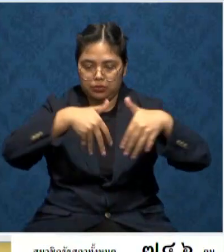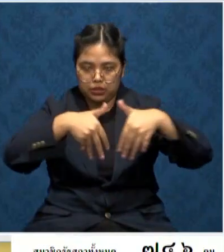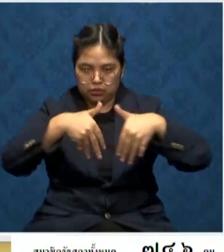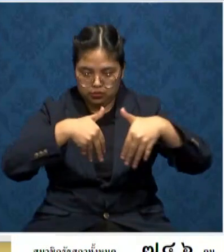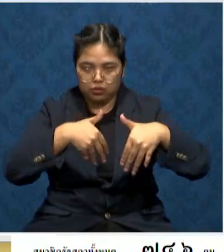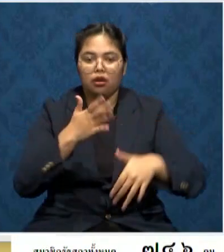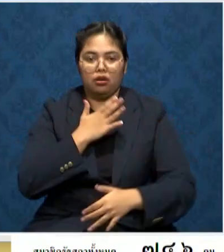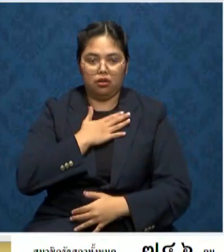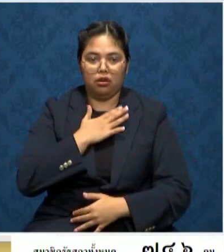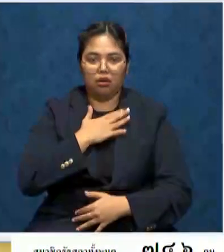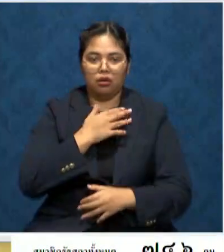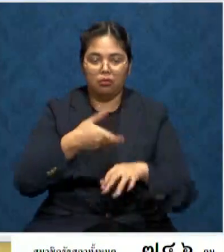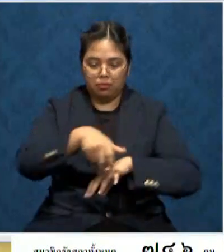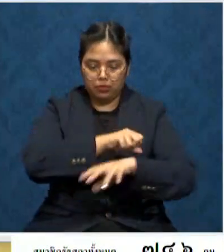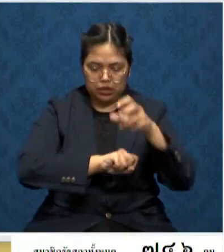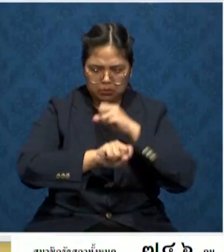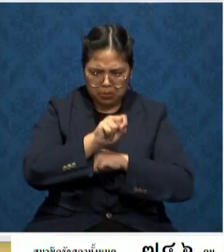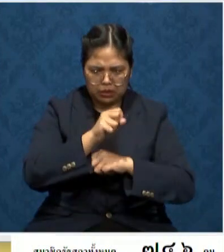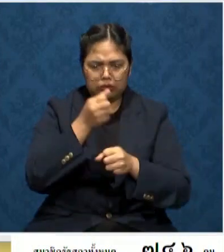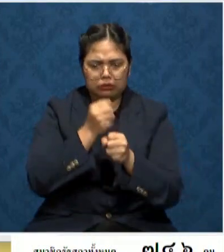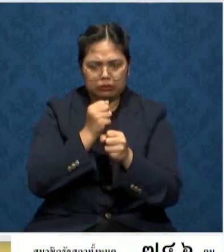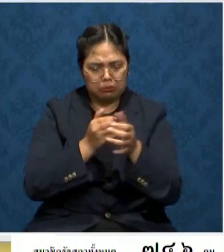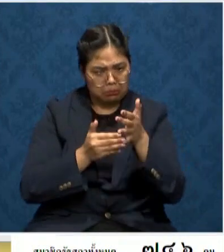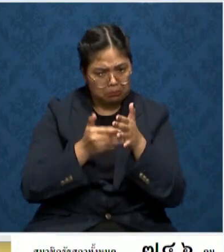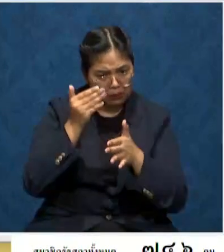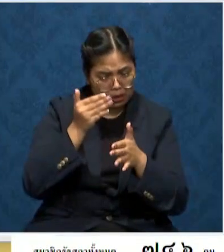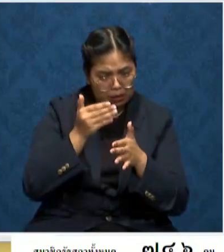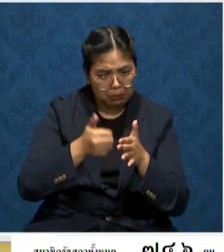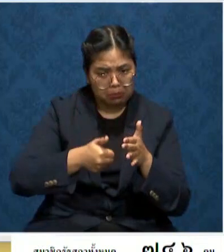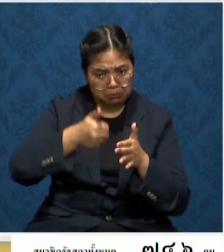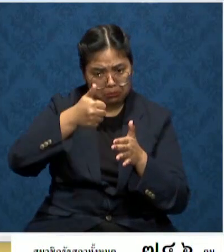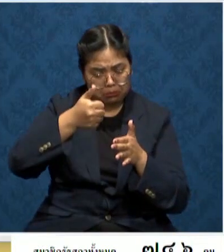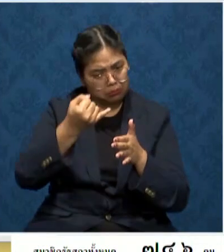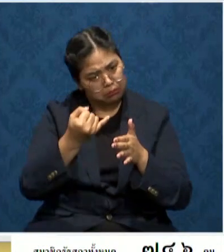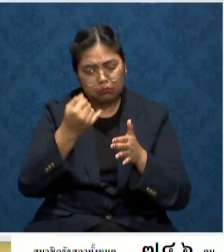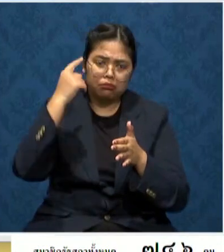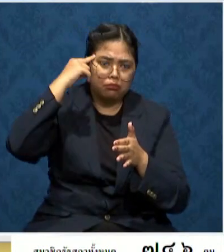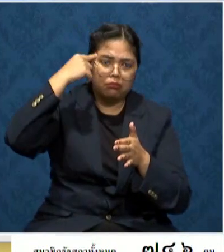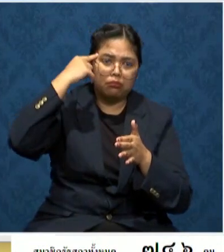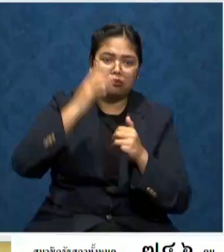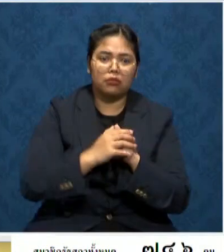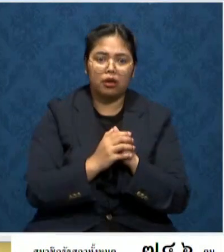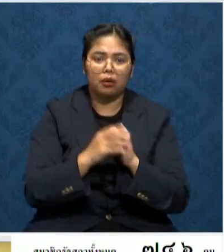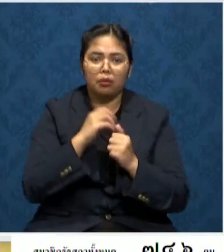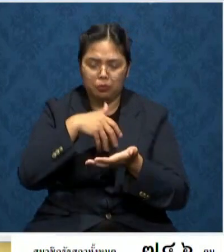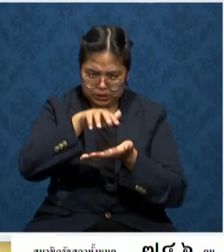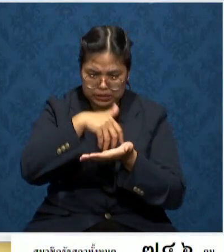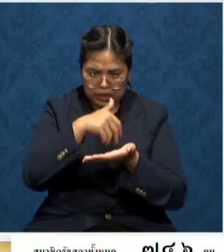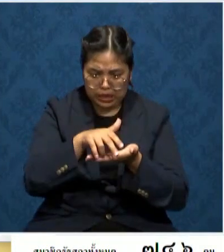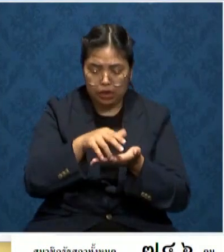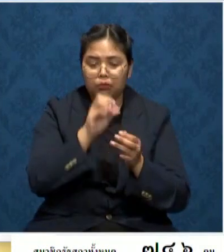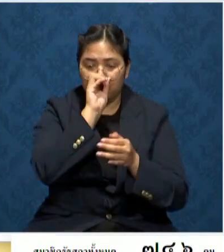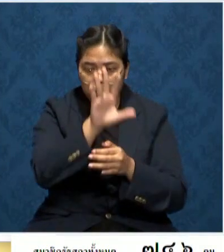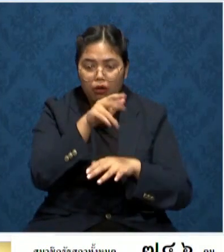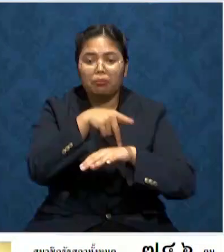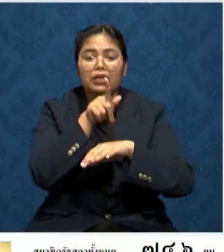เราสามารถปฏิบัติหน้าที่ได้ประสบความสำเร็จมากน้แค่ไหนที่ผมพดเชนนี้ผมกลงจะกลบเรีนธรมฐาน